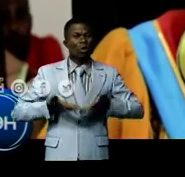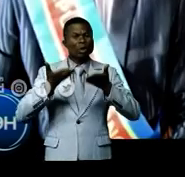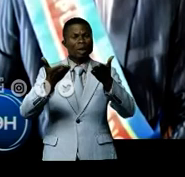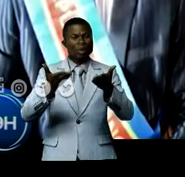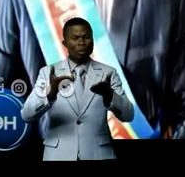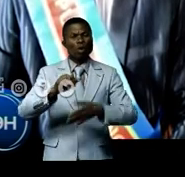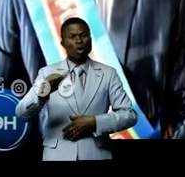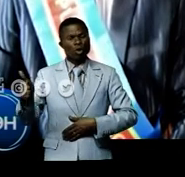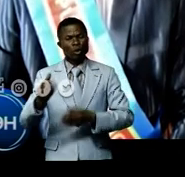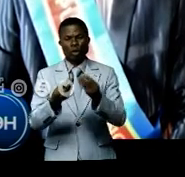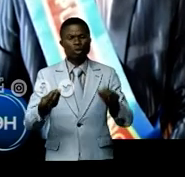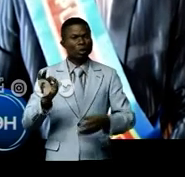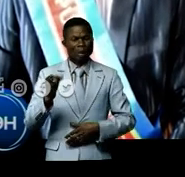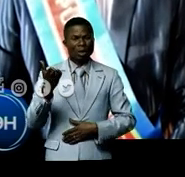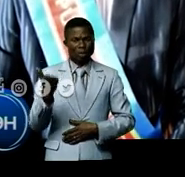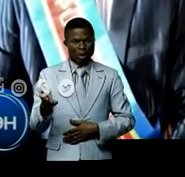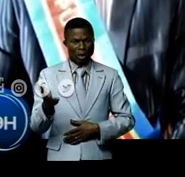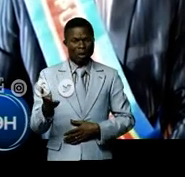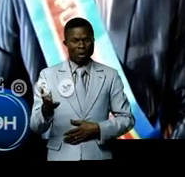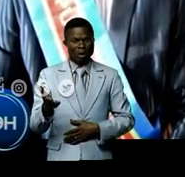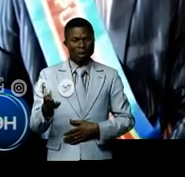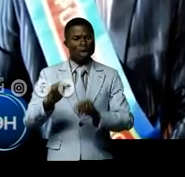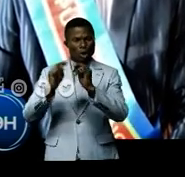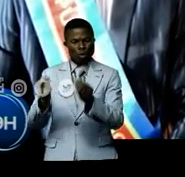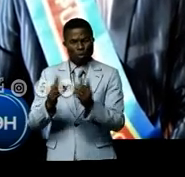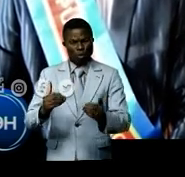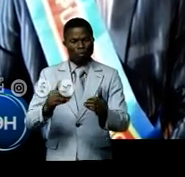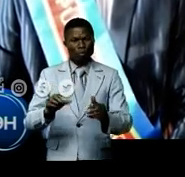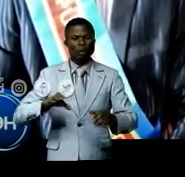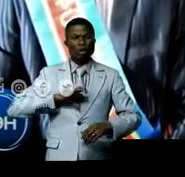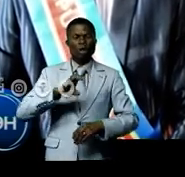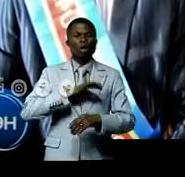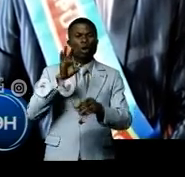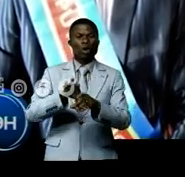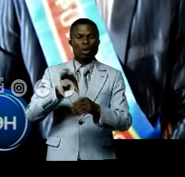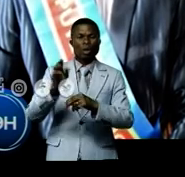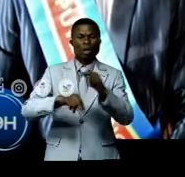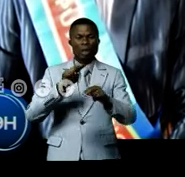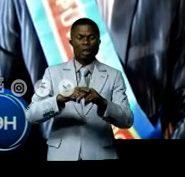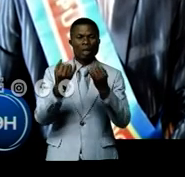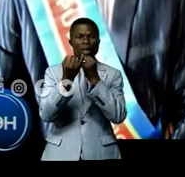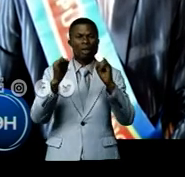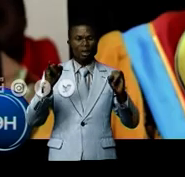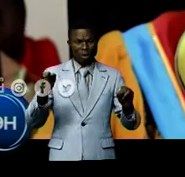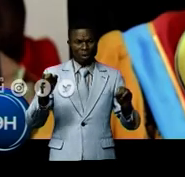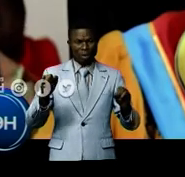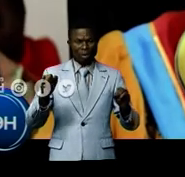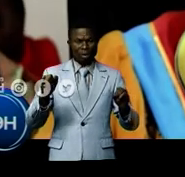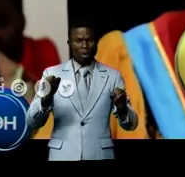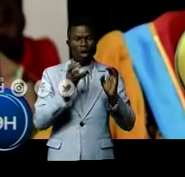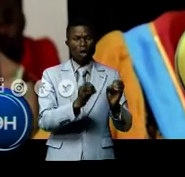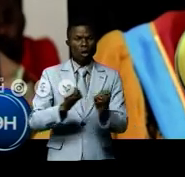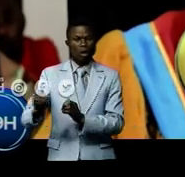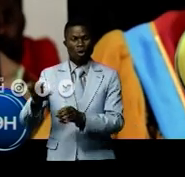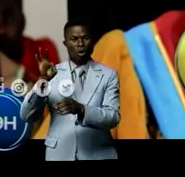d'édits sont dans les différentes commissions. La Commission électorale nationale indépendante a organisé